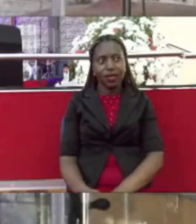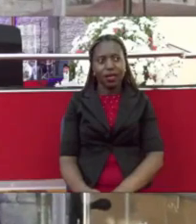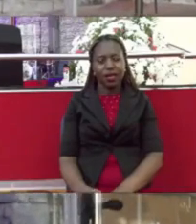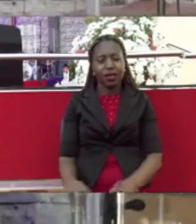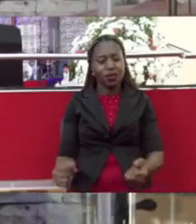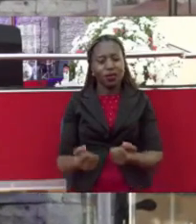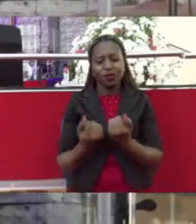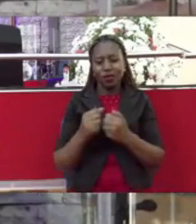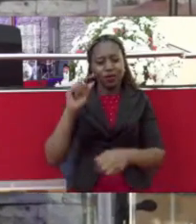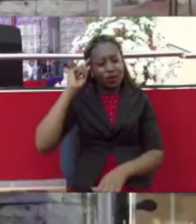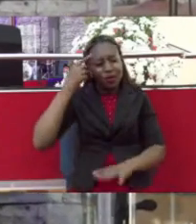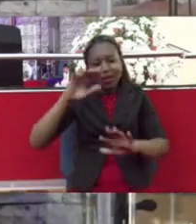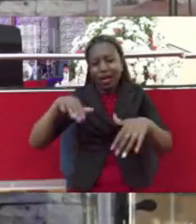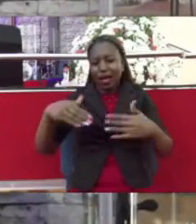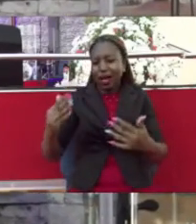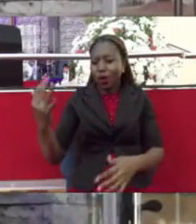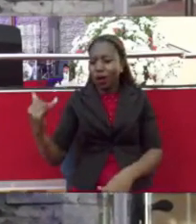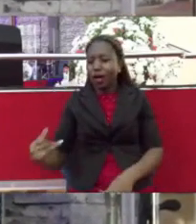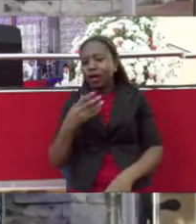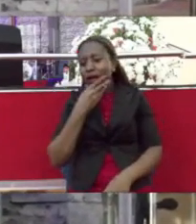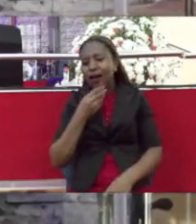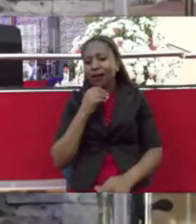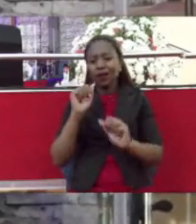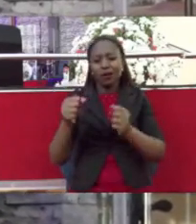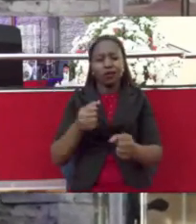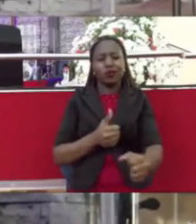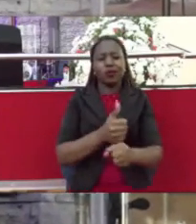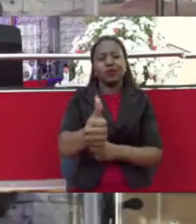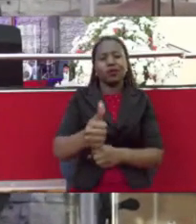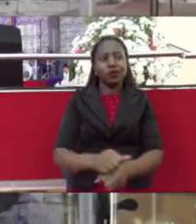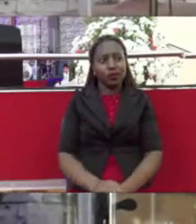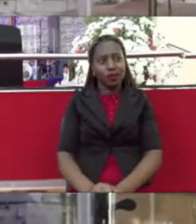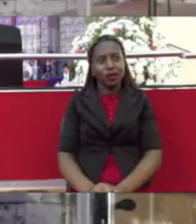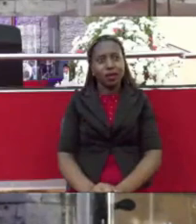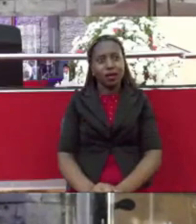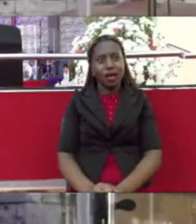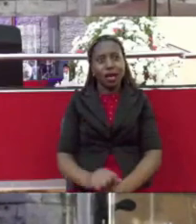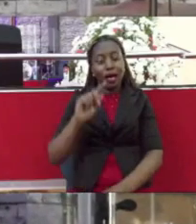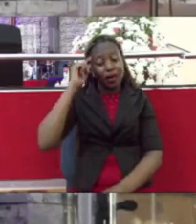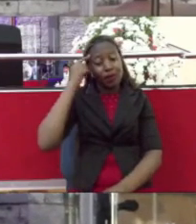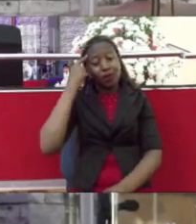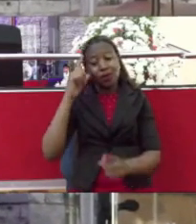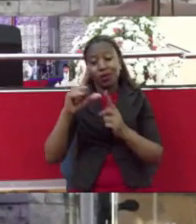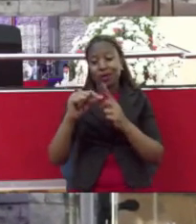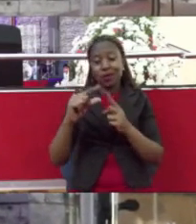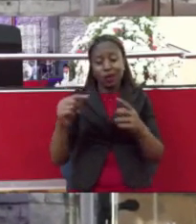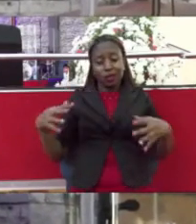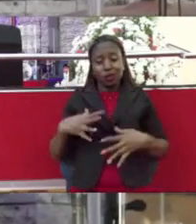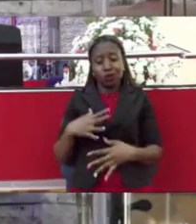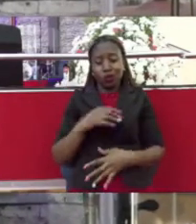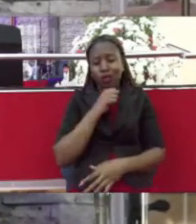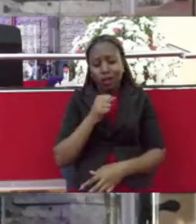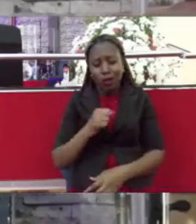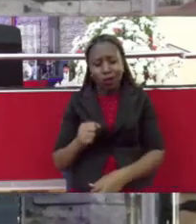ni kijana mdogo kama huyu ameniambia aje jambo kama hili. And because that issue troubled him, na kwa sababu jambo hilo lilimshtua sana, a thought